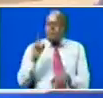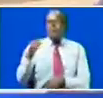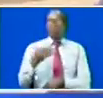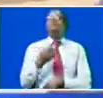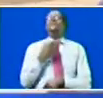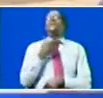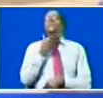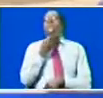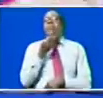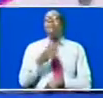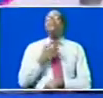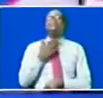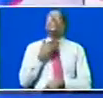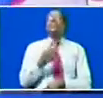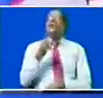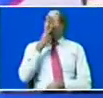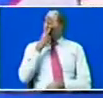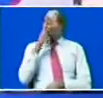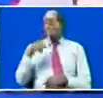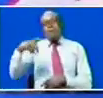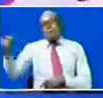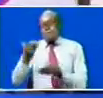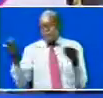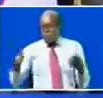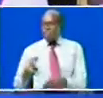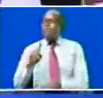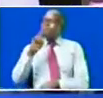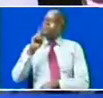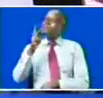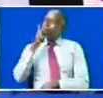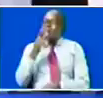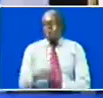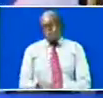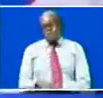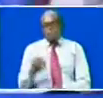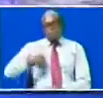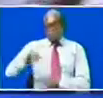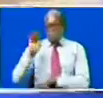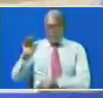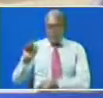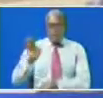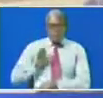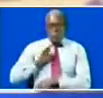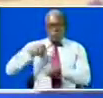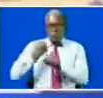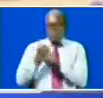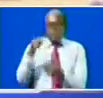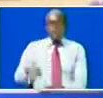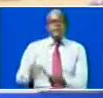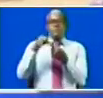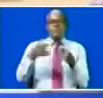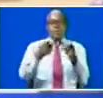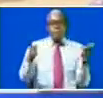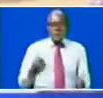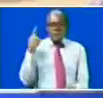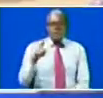wanaenda smoking zone, wanavuta sigara juu wanasema hiyo moshi inadhuru watu. Kwa hivyo sisi tunaomba tu wanawake watengenezewe mahali pao